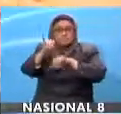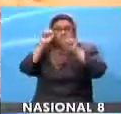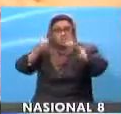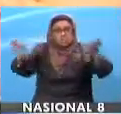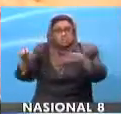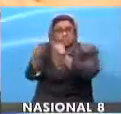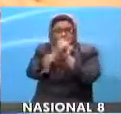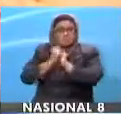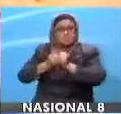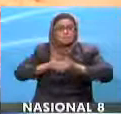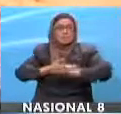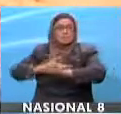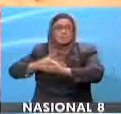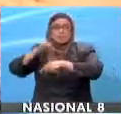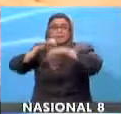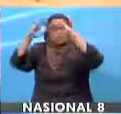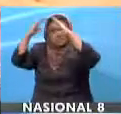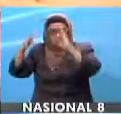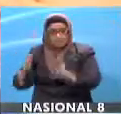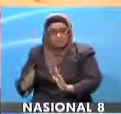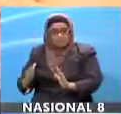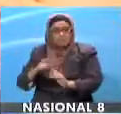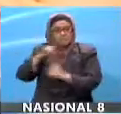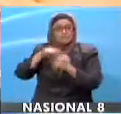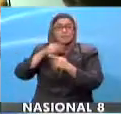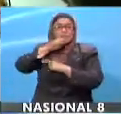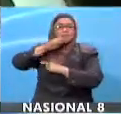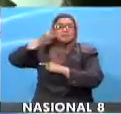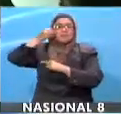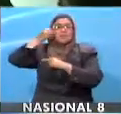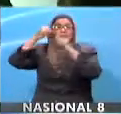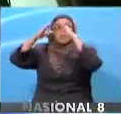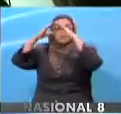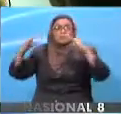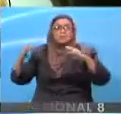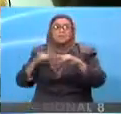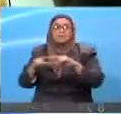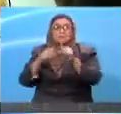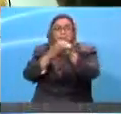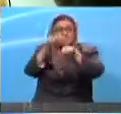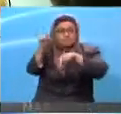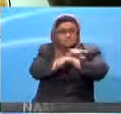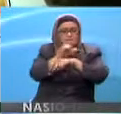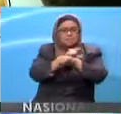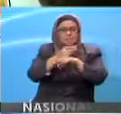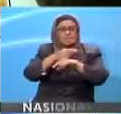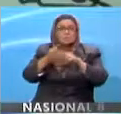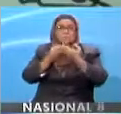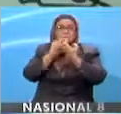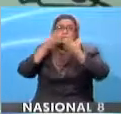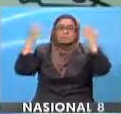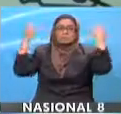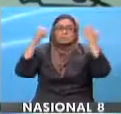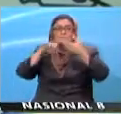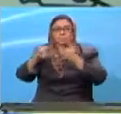bersama anak-anak di rumah, ya, bila diorang pulang ke rumah. Menggunakan kehebatan projeksi, teknologi interaktif